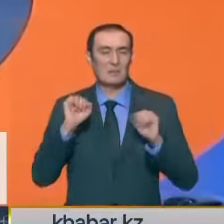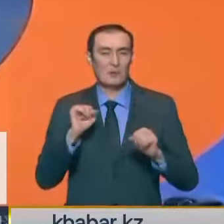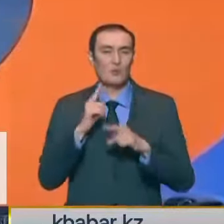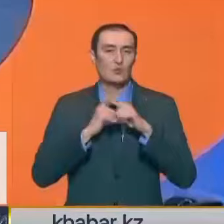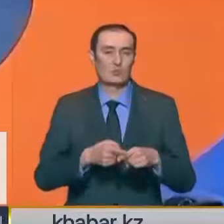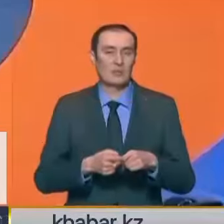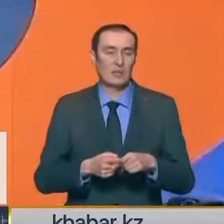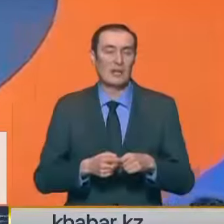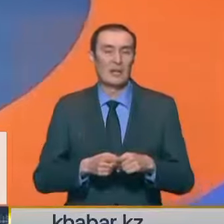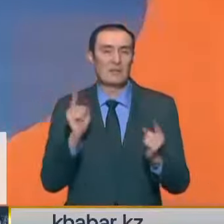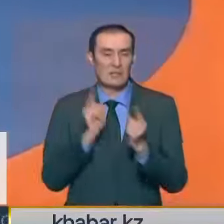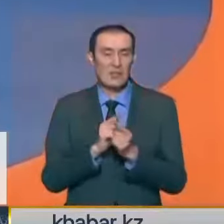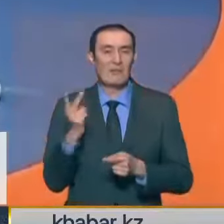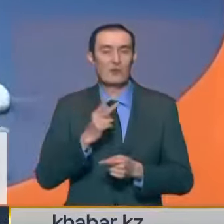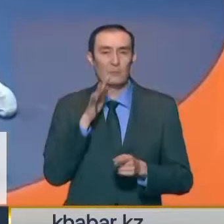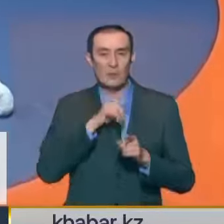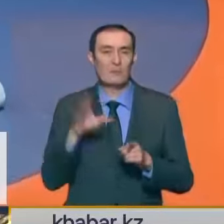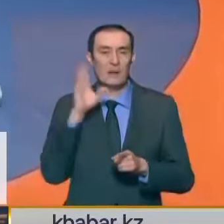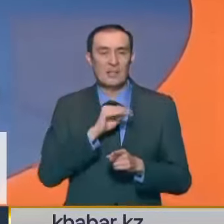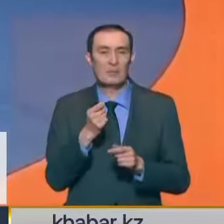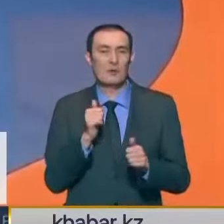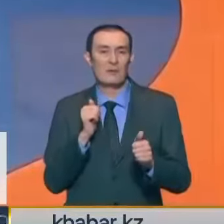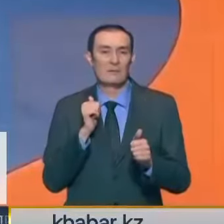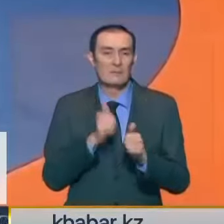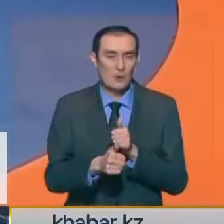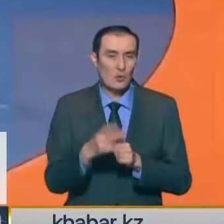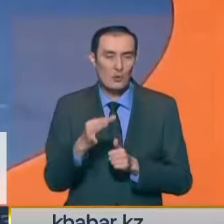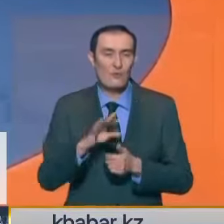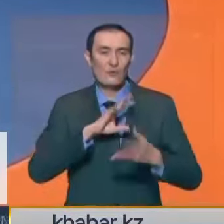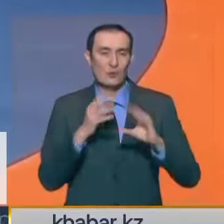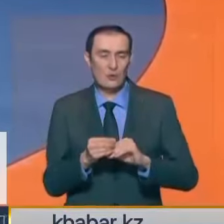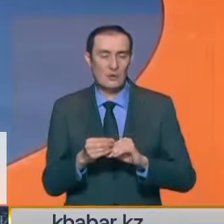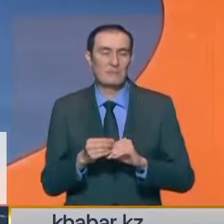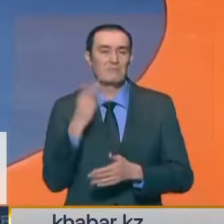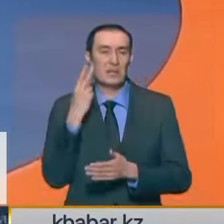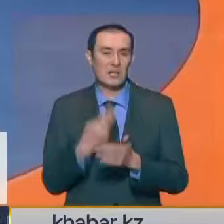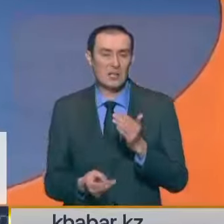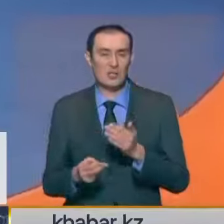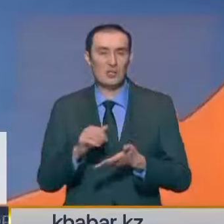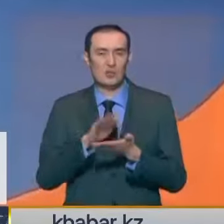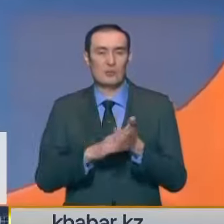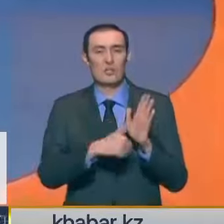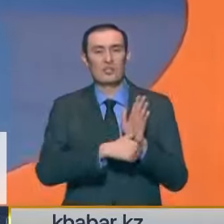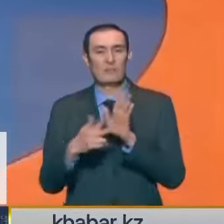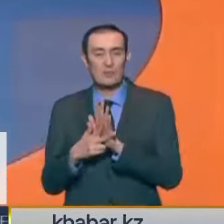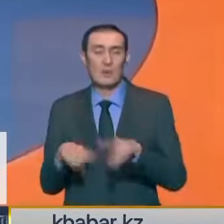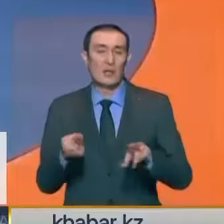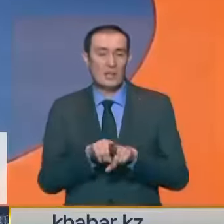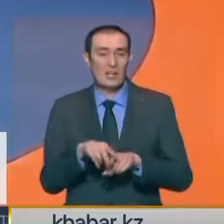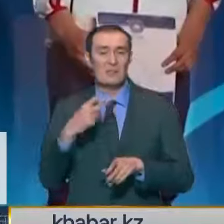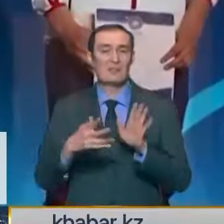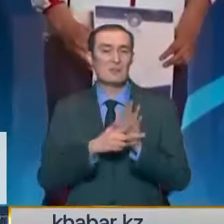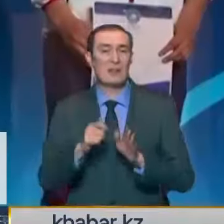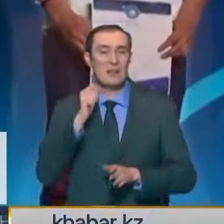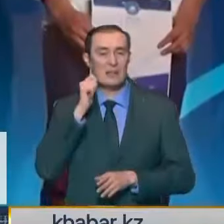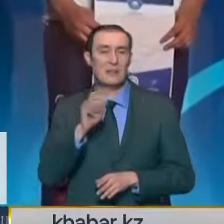уступила в первой половине поединка во втором периоде она смогла на некоторое время выйти вперёд но в итоге всё же потерпела поражение со счётом 6:8 таким образом двадцати